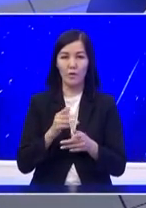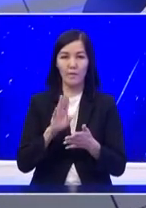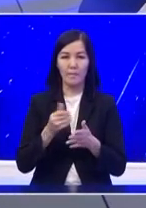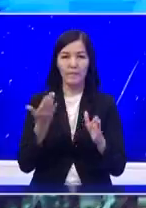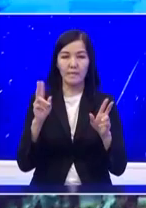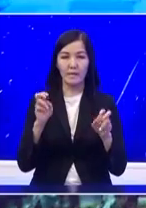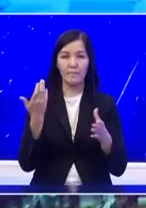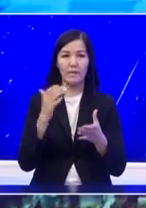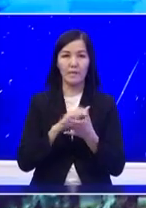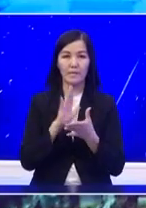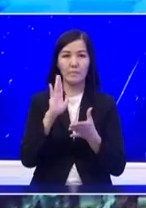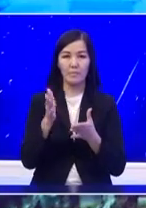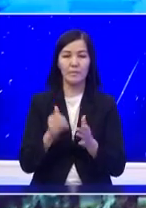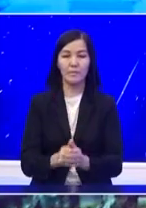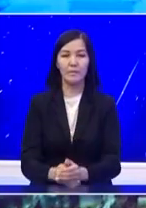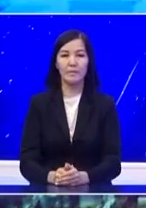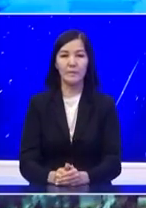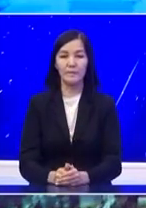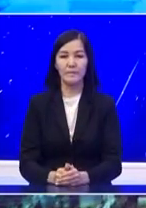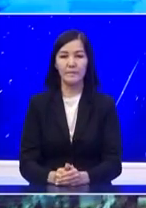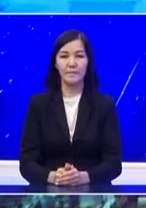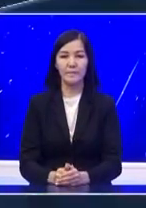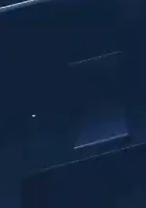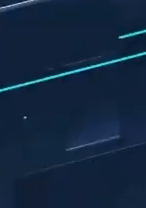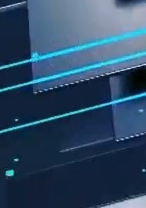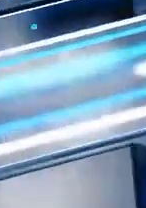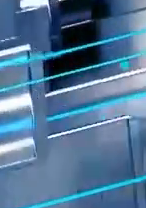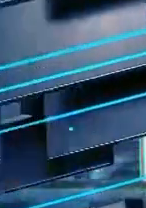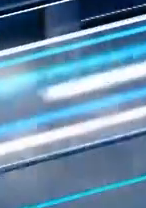Жұмашқызы. Бүгінгі хабардан көретіндеріңіз.